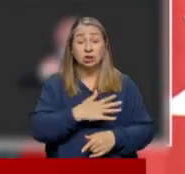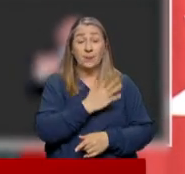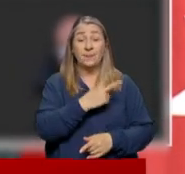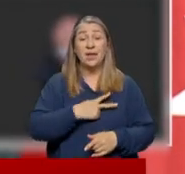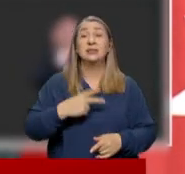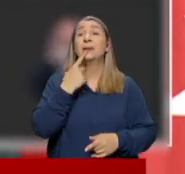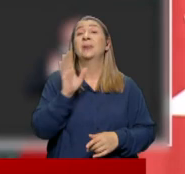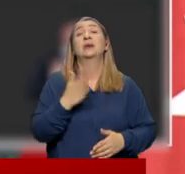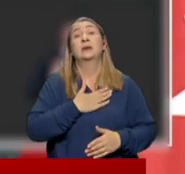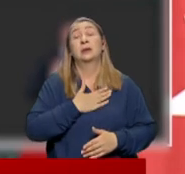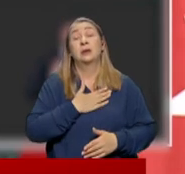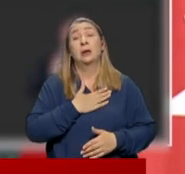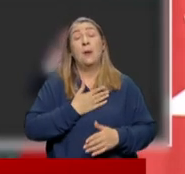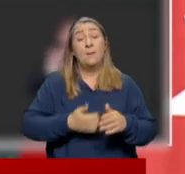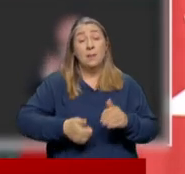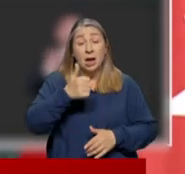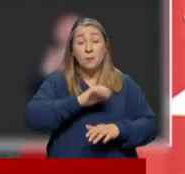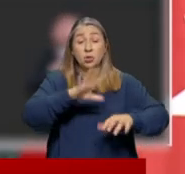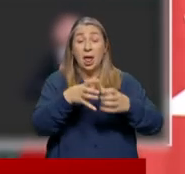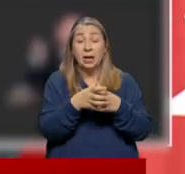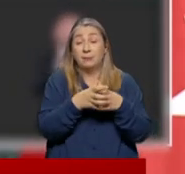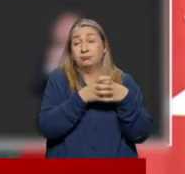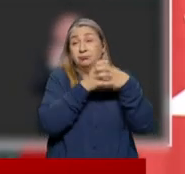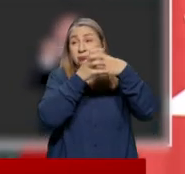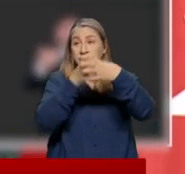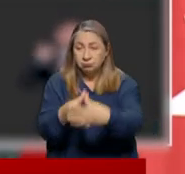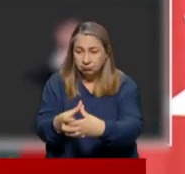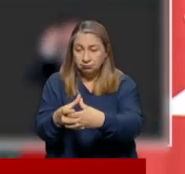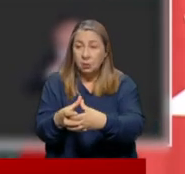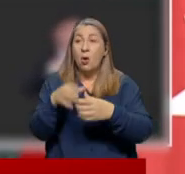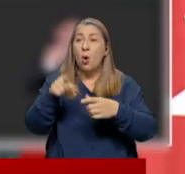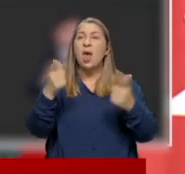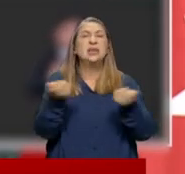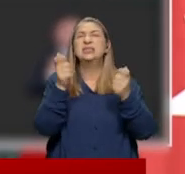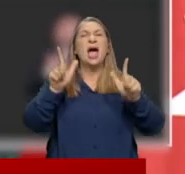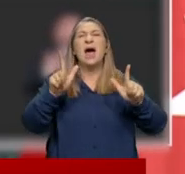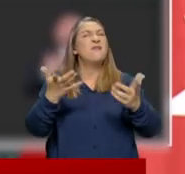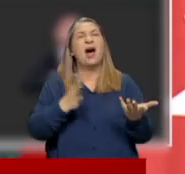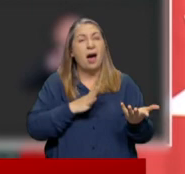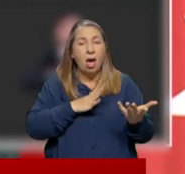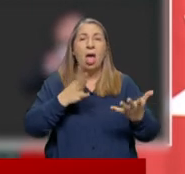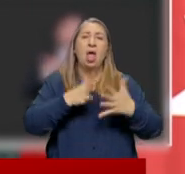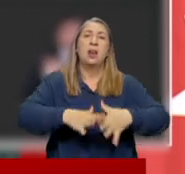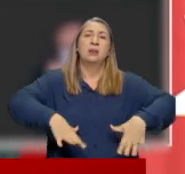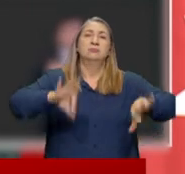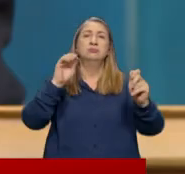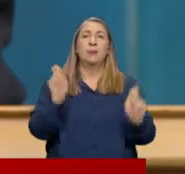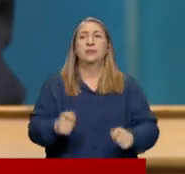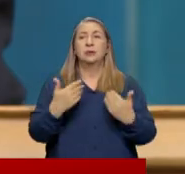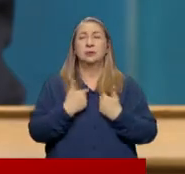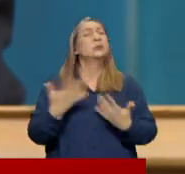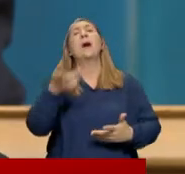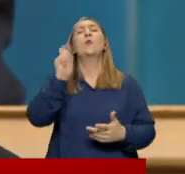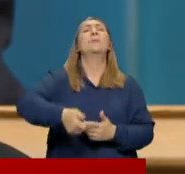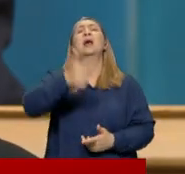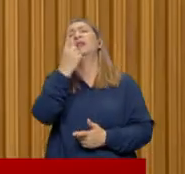CHP Belediyesi dir demedi bak anlarımızda tüm ekiplerimiz de buraya indik ve atılması gereken adımları da yerinde attık